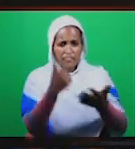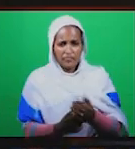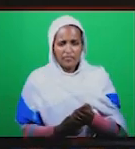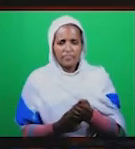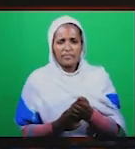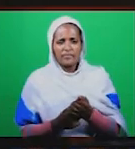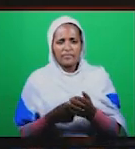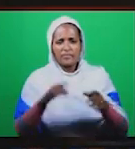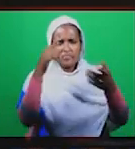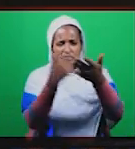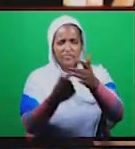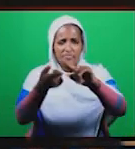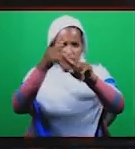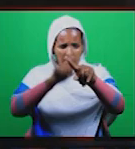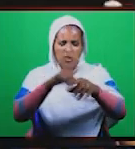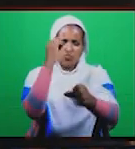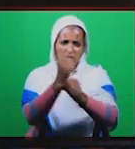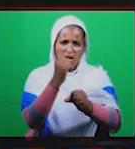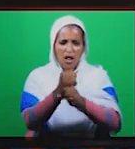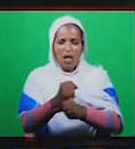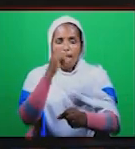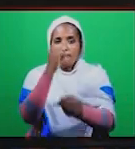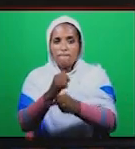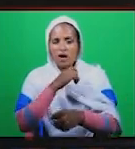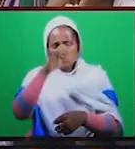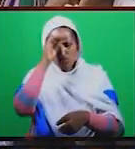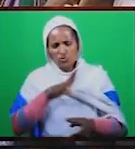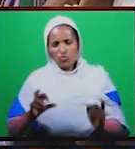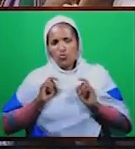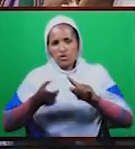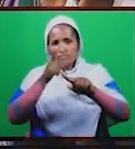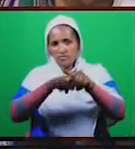ጥሩ የሃይማኖት አባቶች አሉ። ክብር ምስጋና ለእርሱ ይሁን። ይሄ